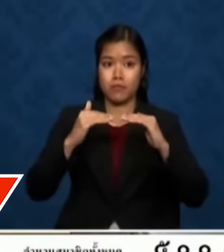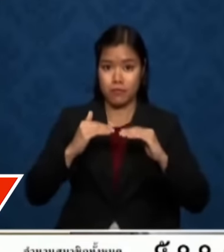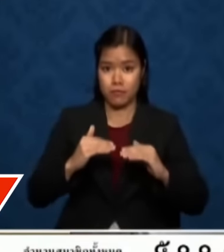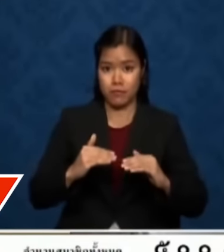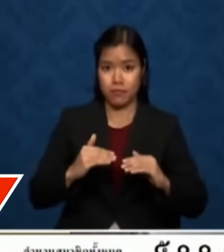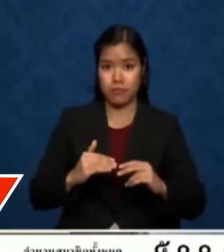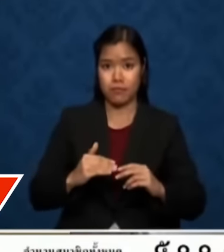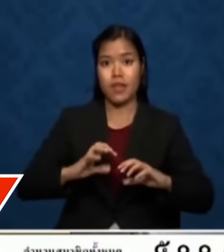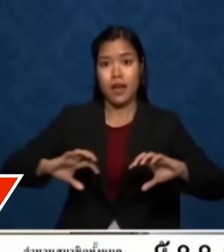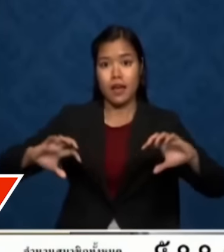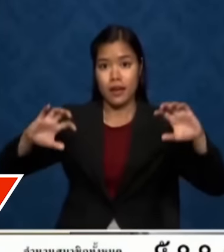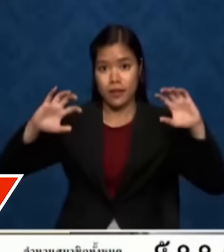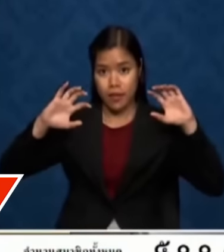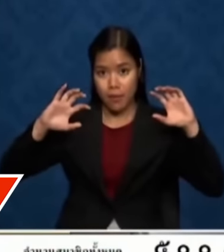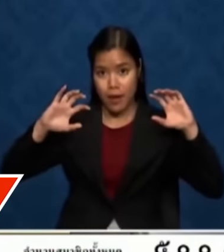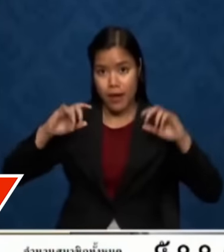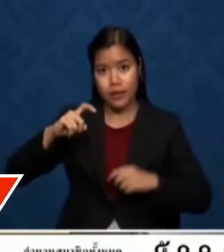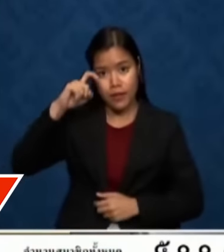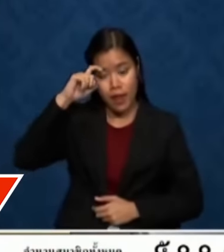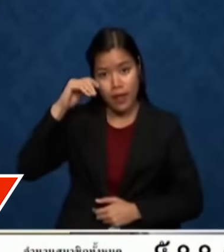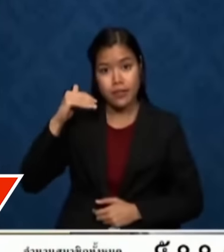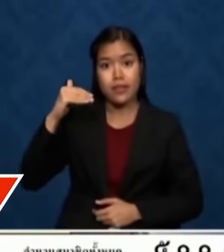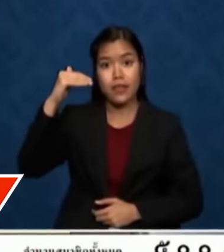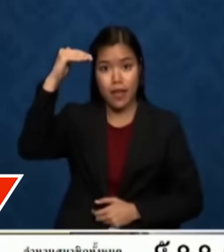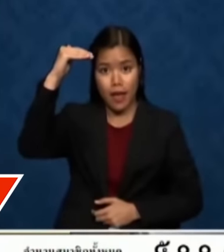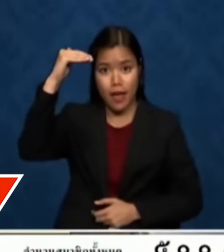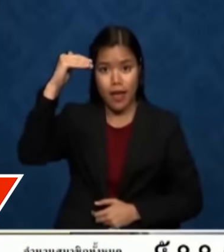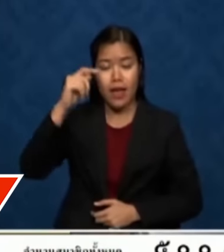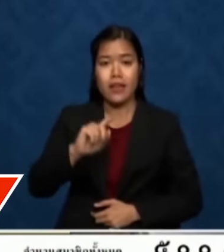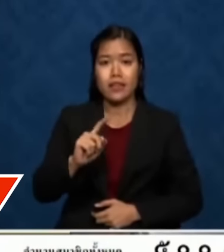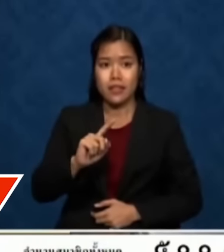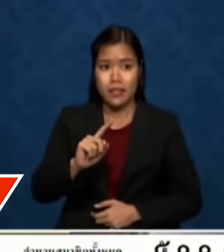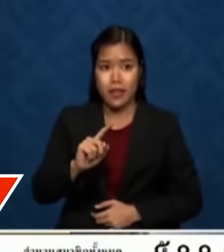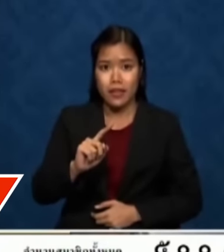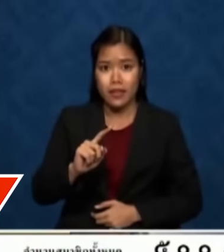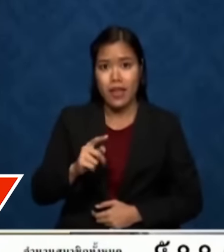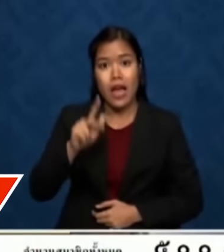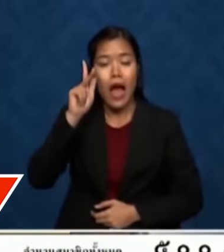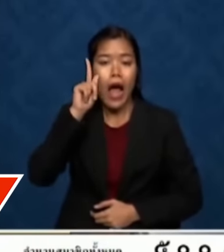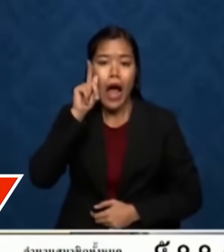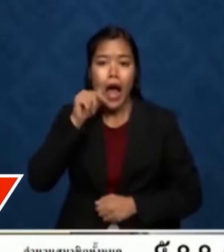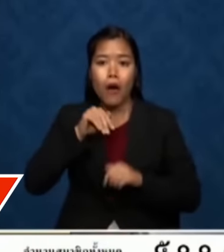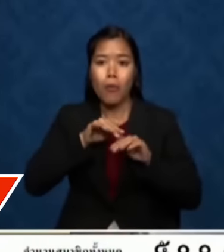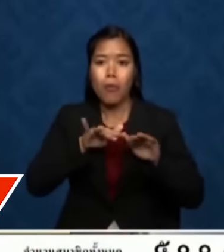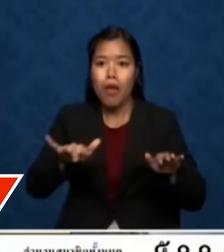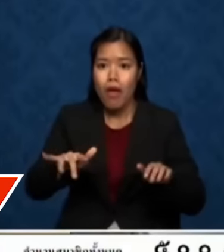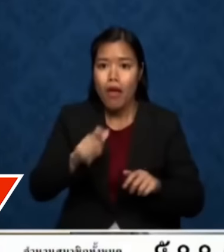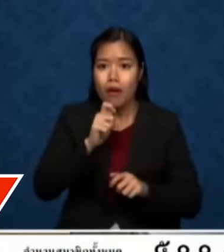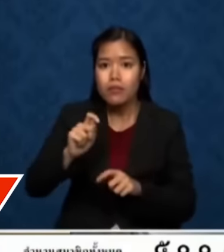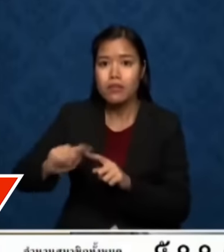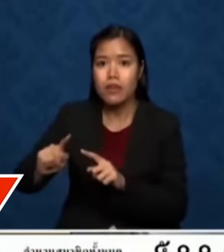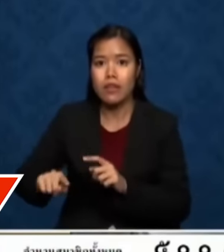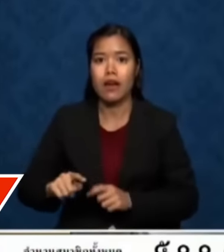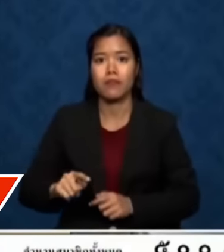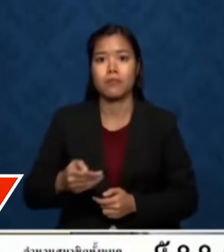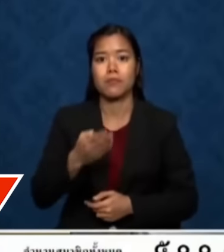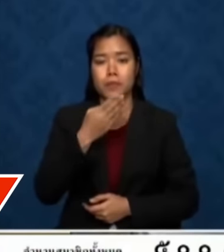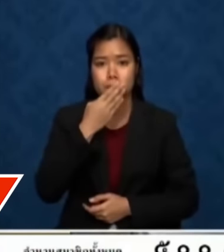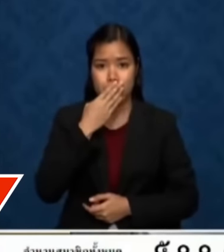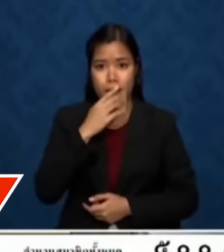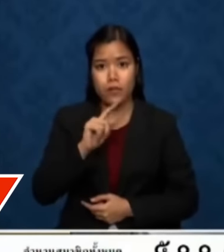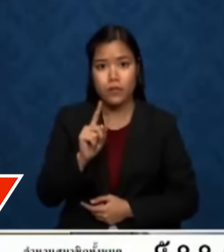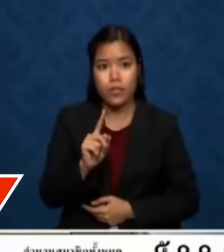รัฐบาลเศรษฐาคือการปิดปากและแทรกแซงสื่อมวลชนค่ะโดยเห็นได้ชัดจากการแทรกแซง